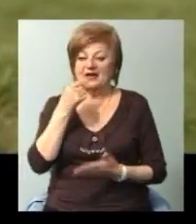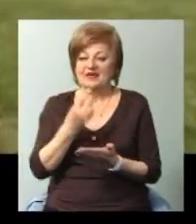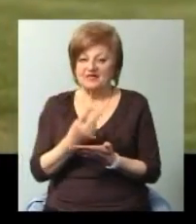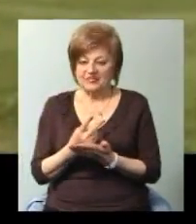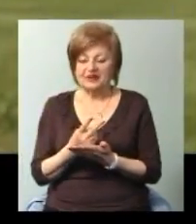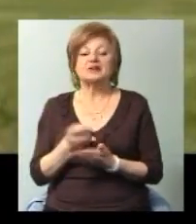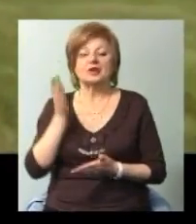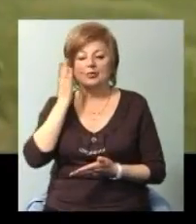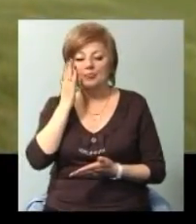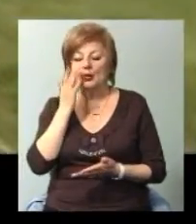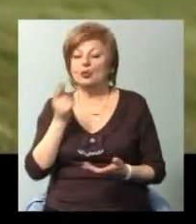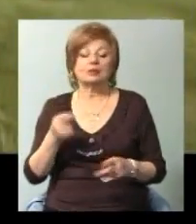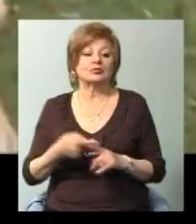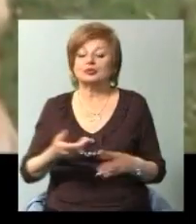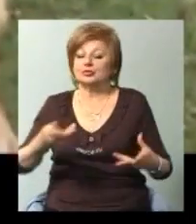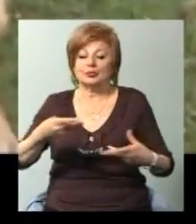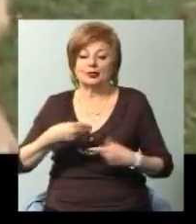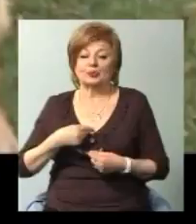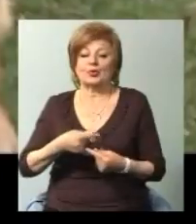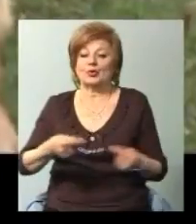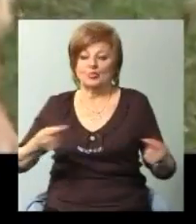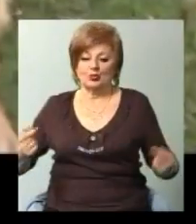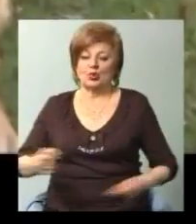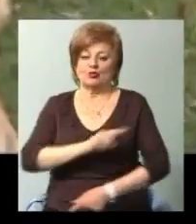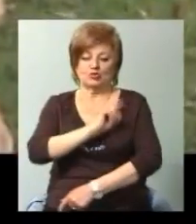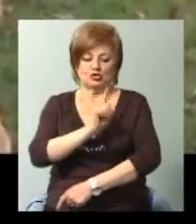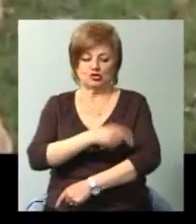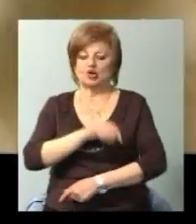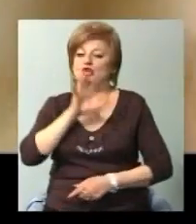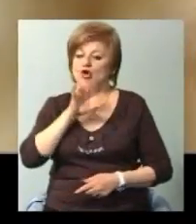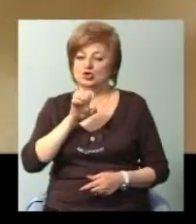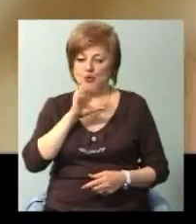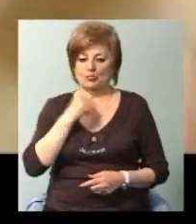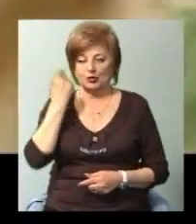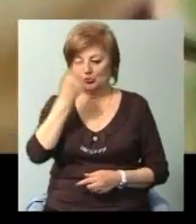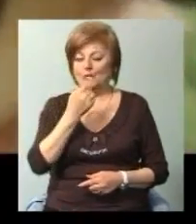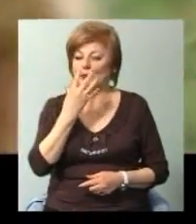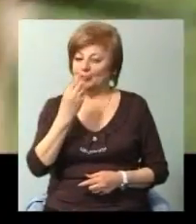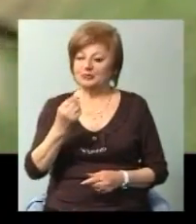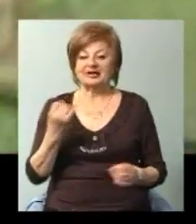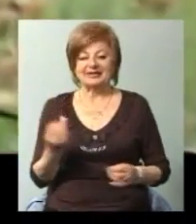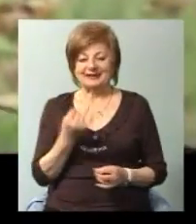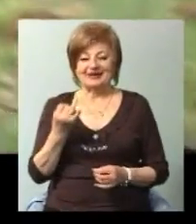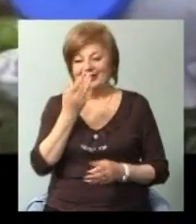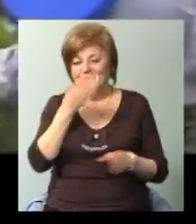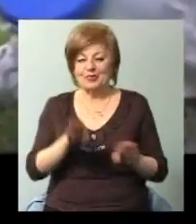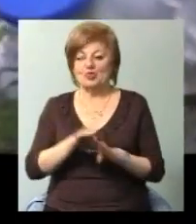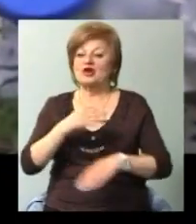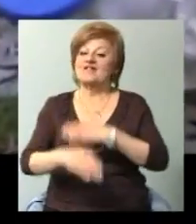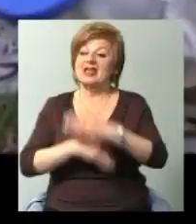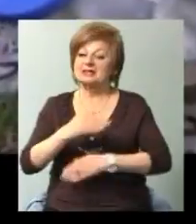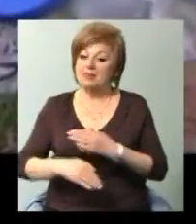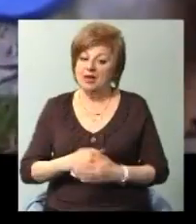вона здатна причарувати будь-кого. Це дуже сильний песик з короткою мордочкою, трохи схожою на ведмежу.